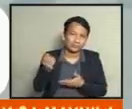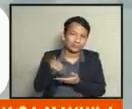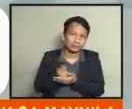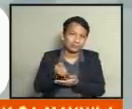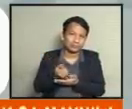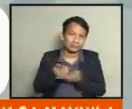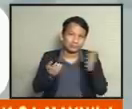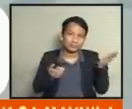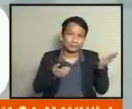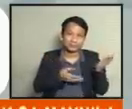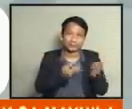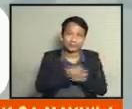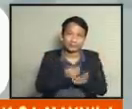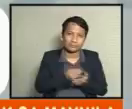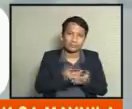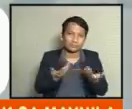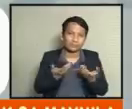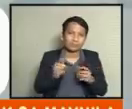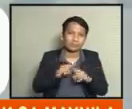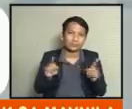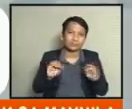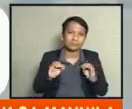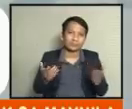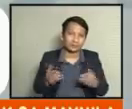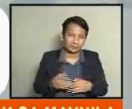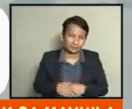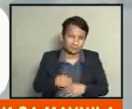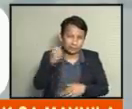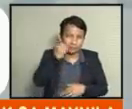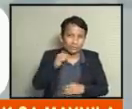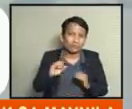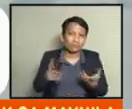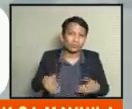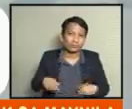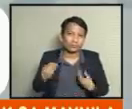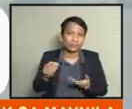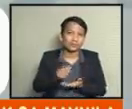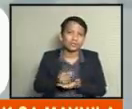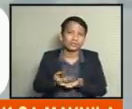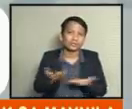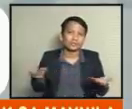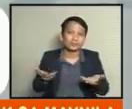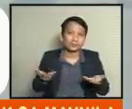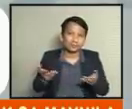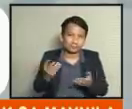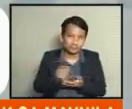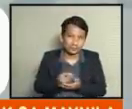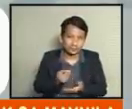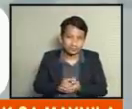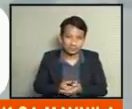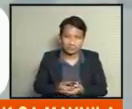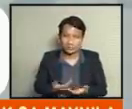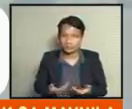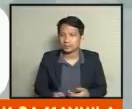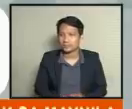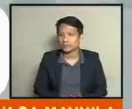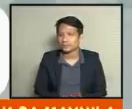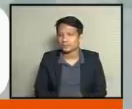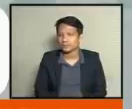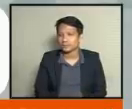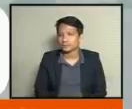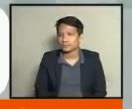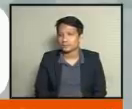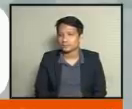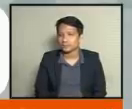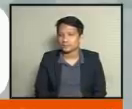sa inyo, ng tatay niyo, pero wala. Lagi kang walang pera. Saan ang pera mo? Ang laki ng allowance mo